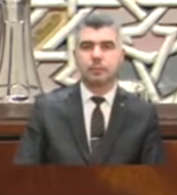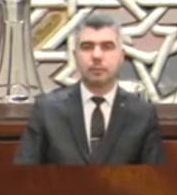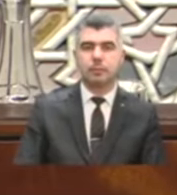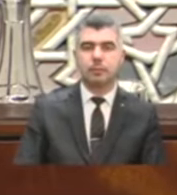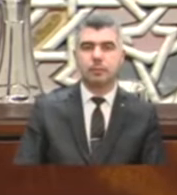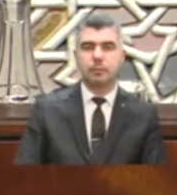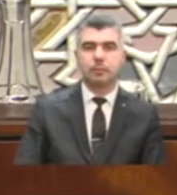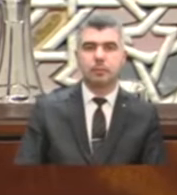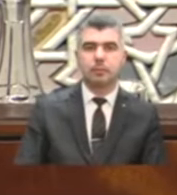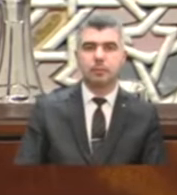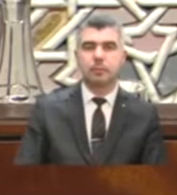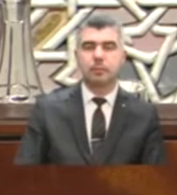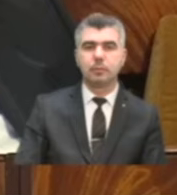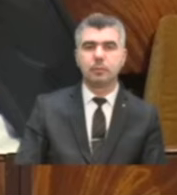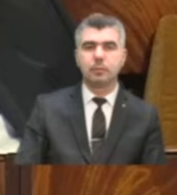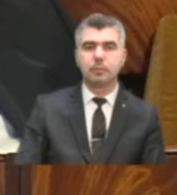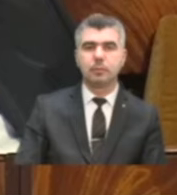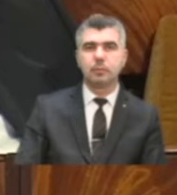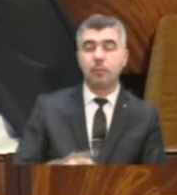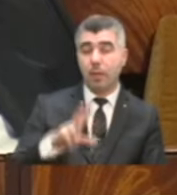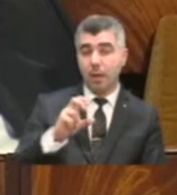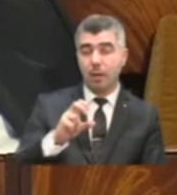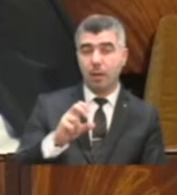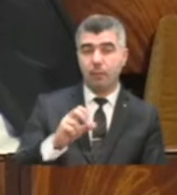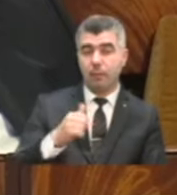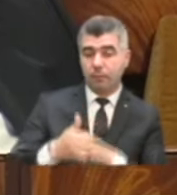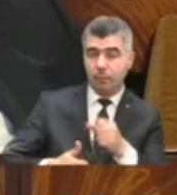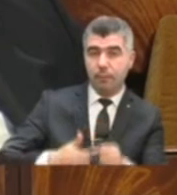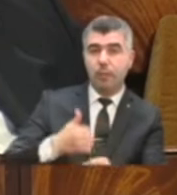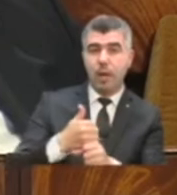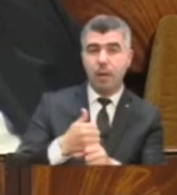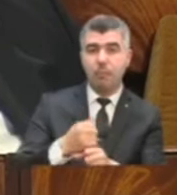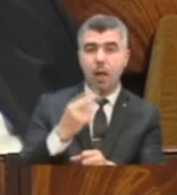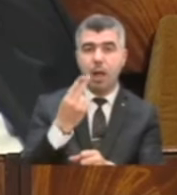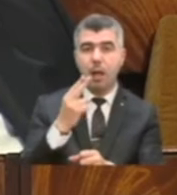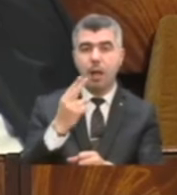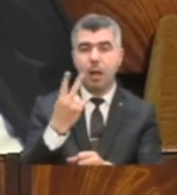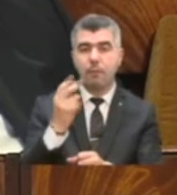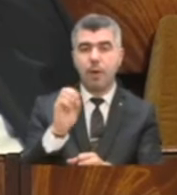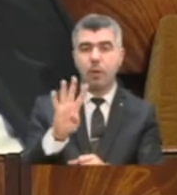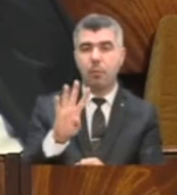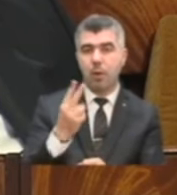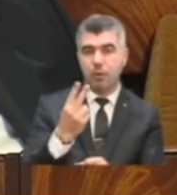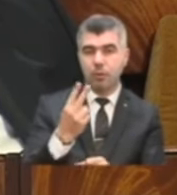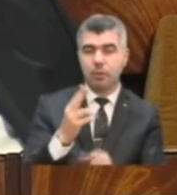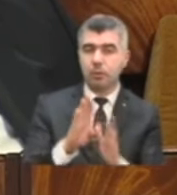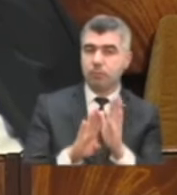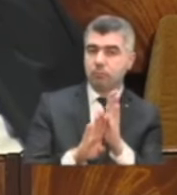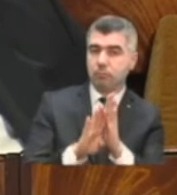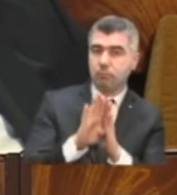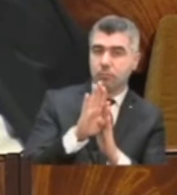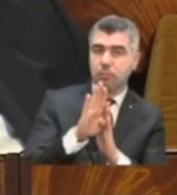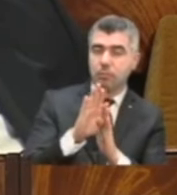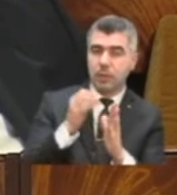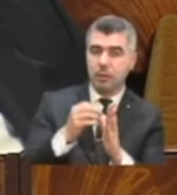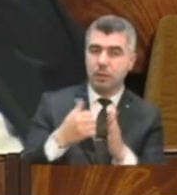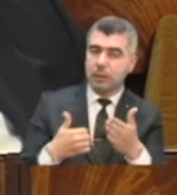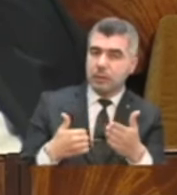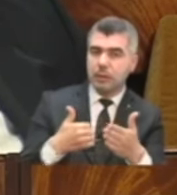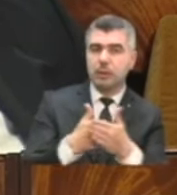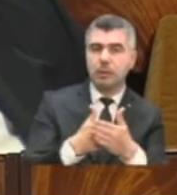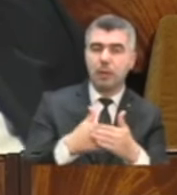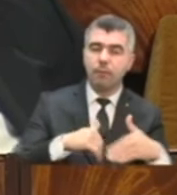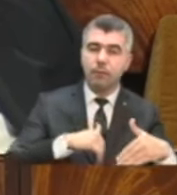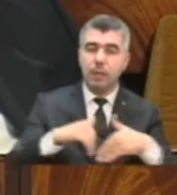وزير، عرف مطلع الأول من سنة 2024 ارتفاعا مهولا لحوادث